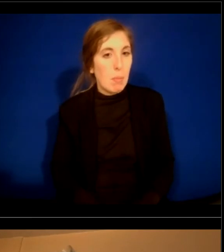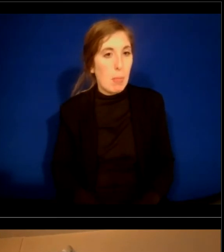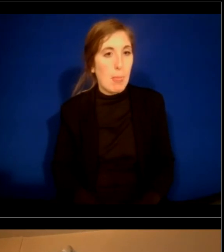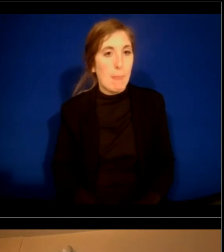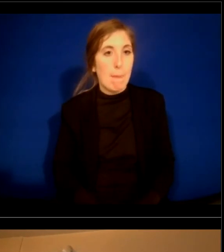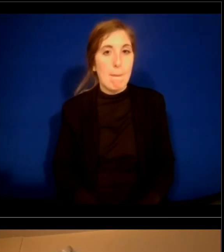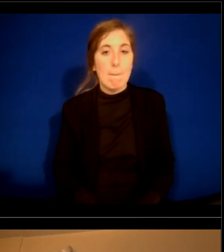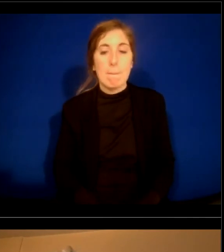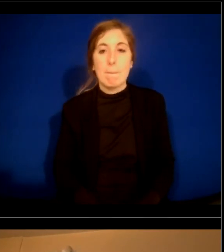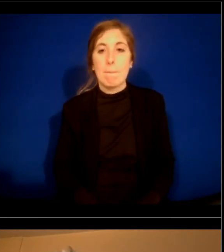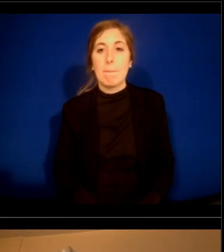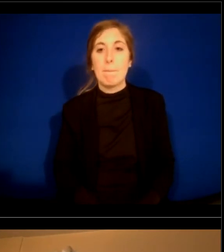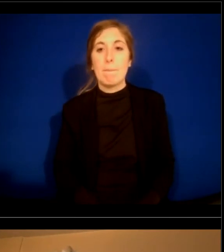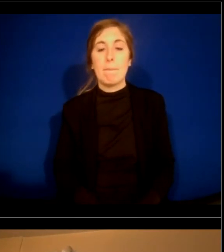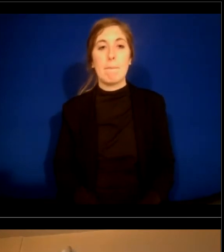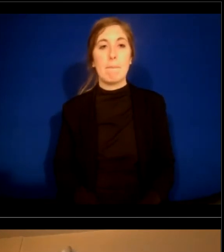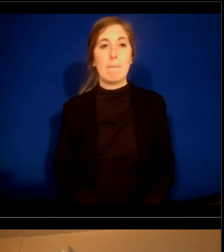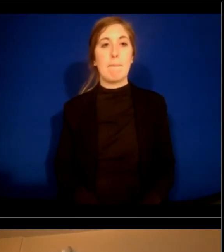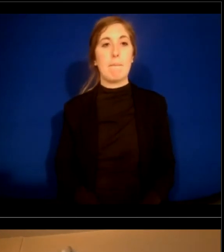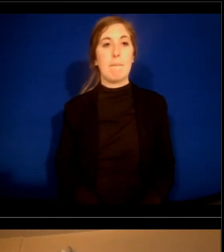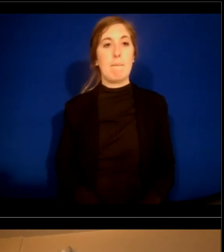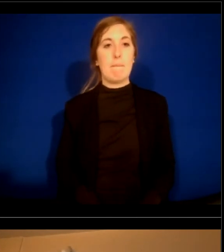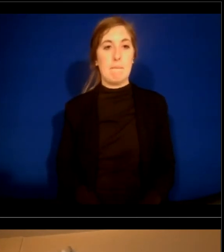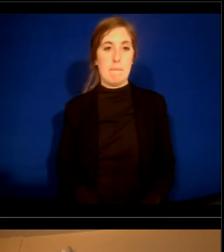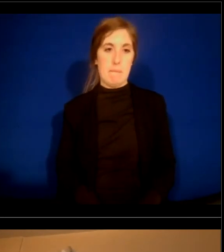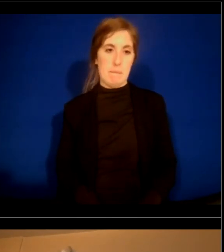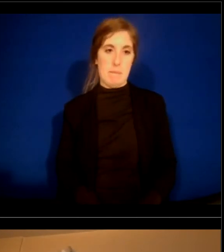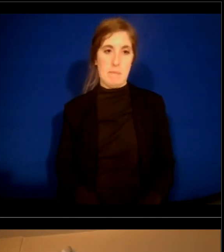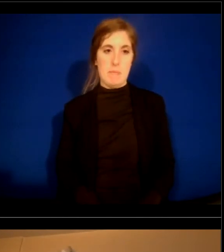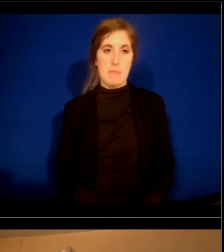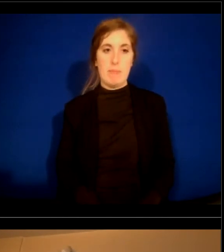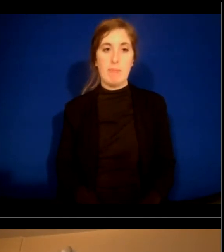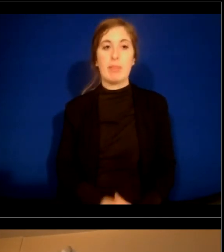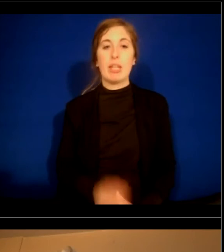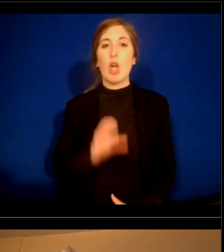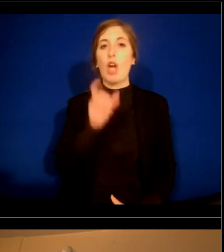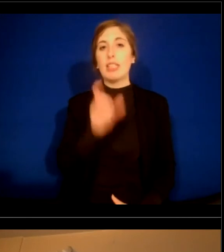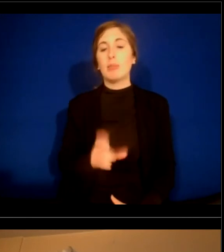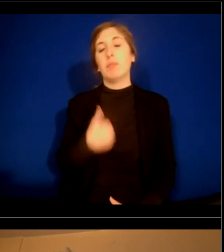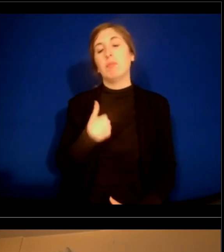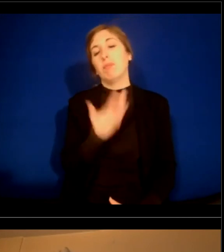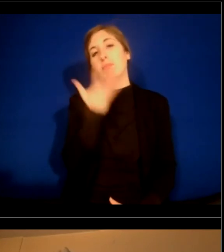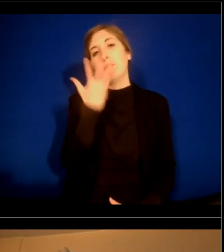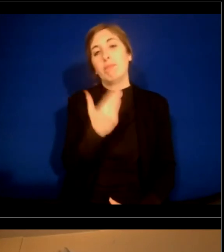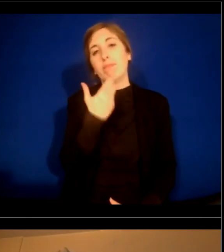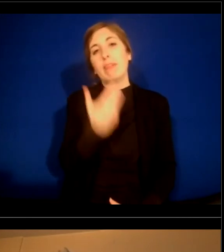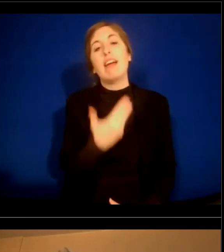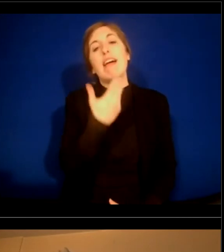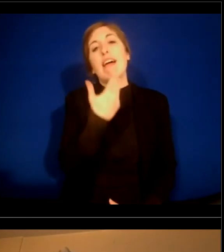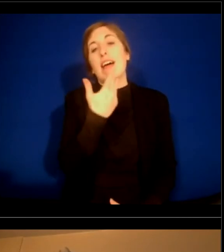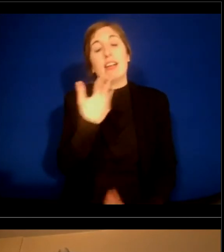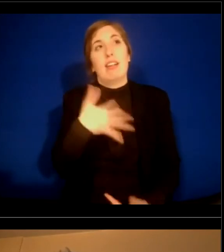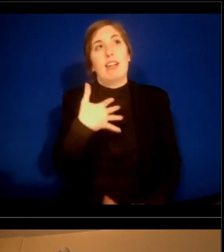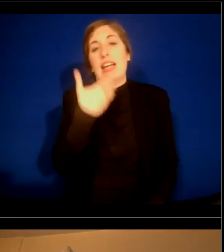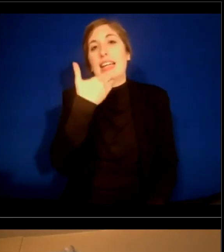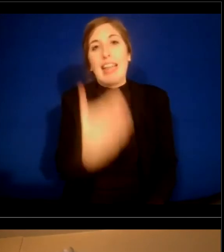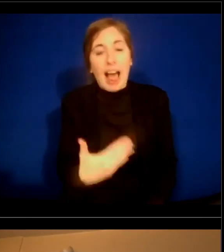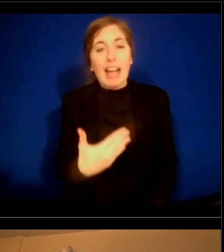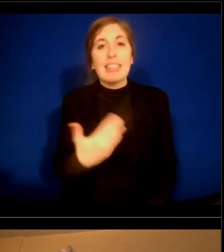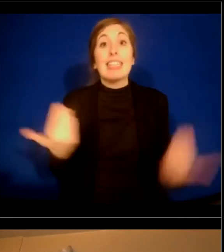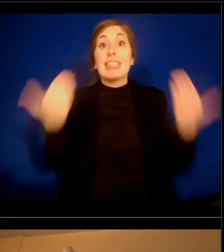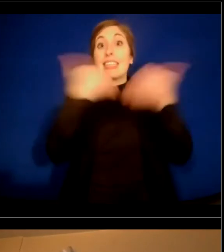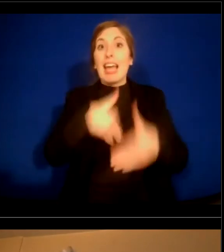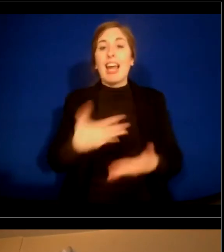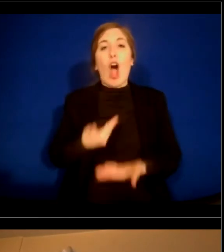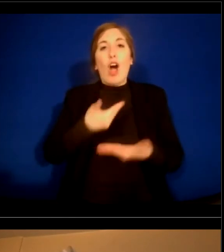ad approvvigionare ospedali pediatrici in Ucraina. E che stiamo cercando